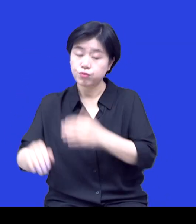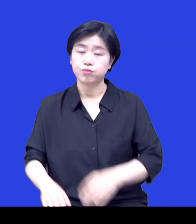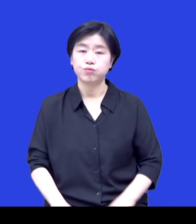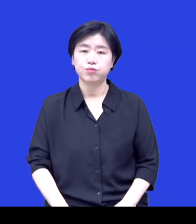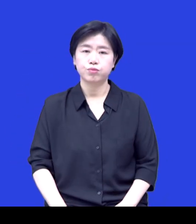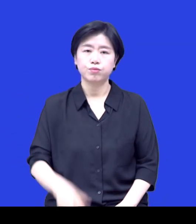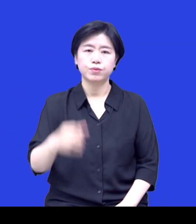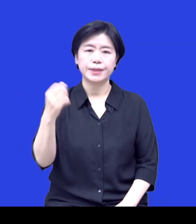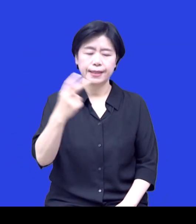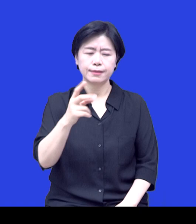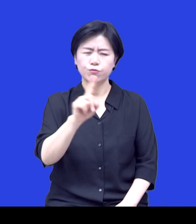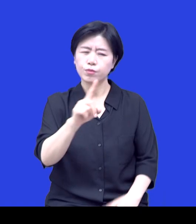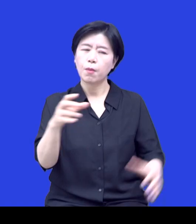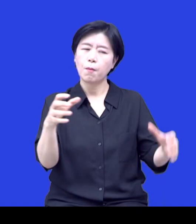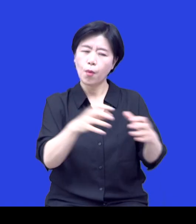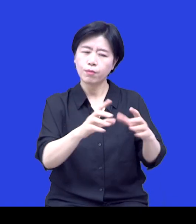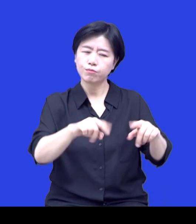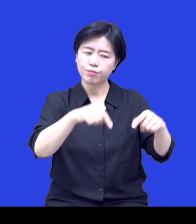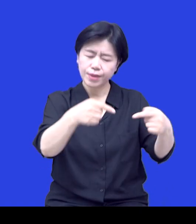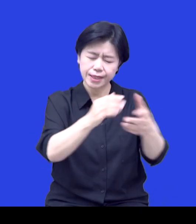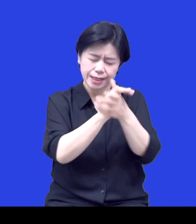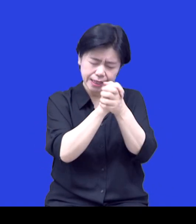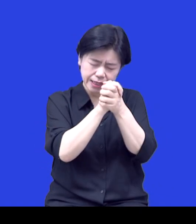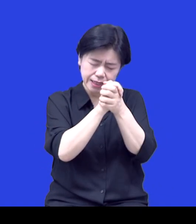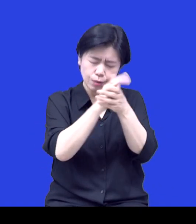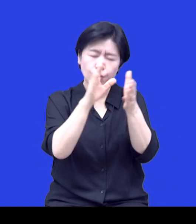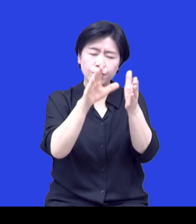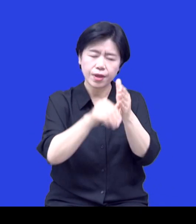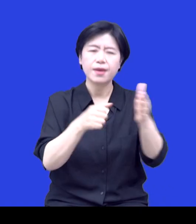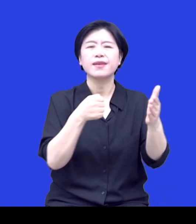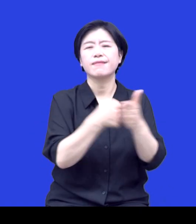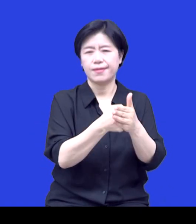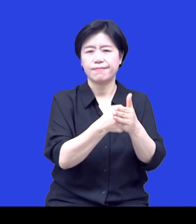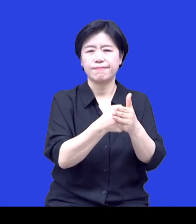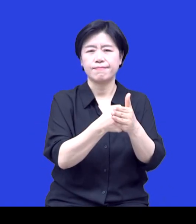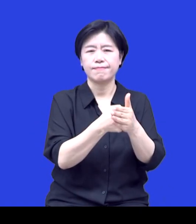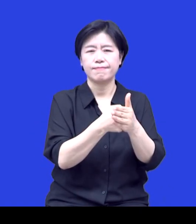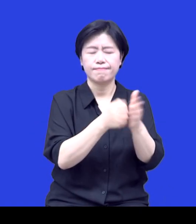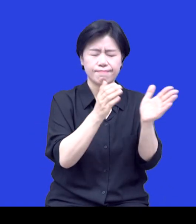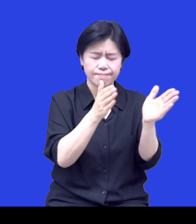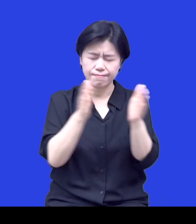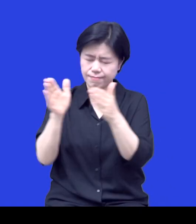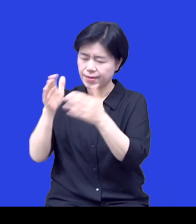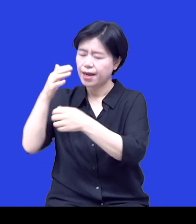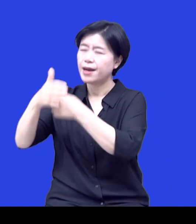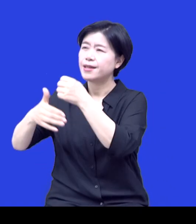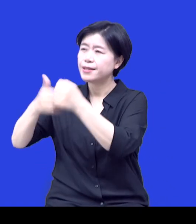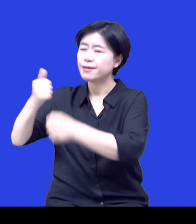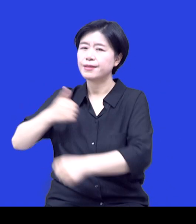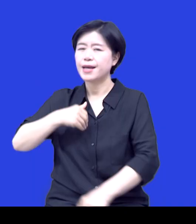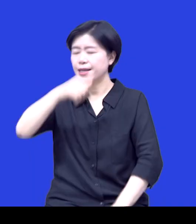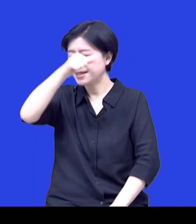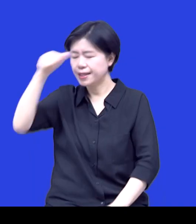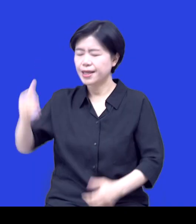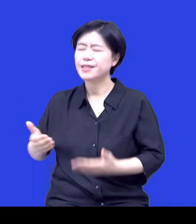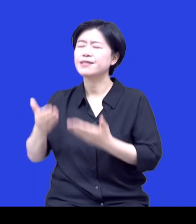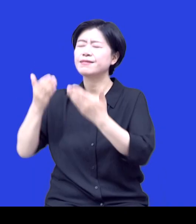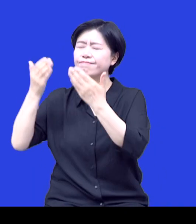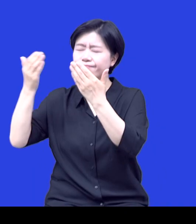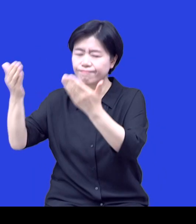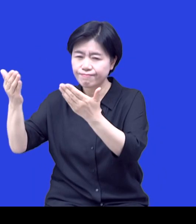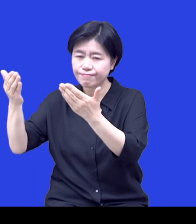가서 그때 이제 결단을 했죠. 하나님 그럼 제가 제 인생을 드리겠습니다. 그런데 그때 방언이 터져버린